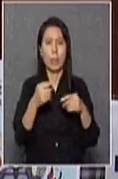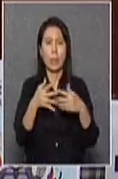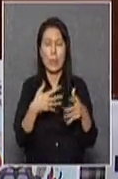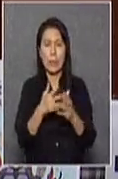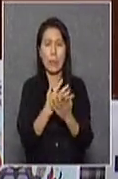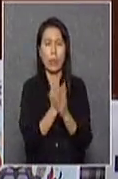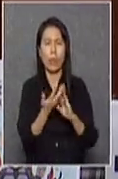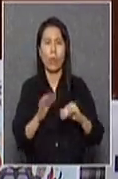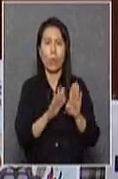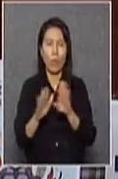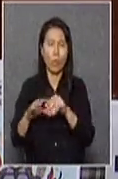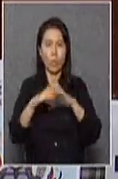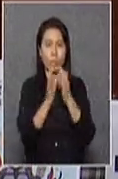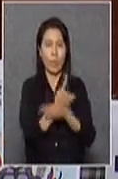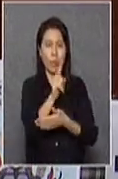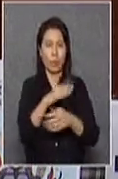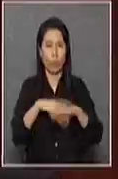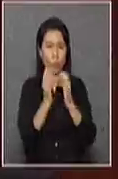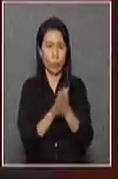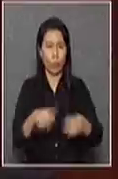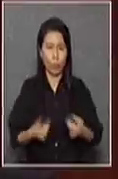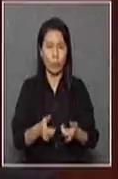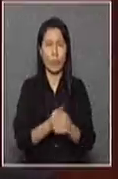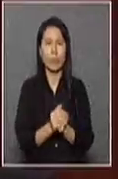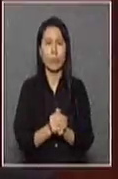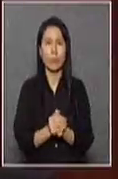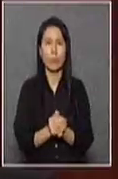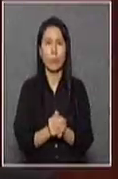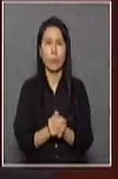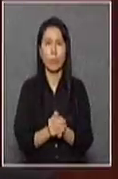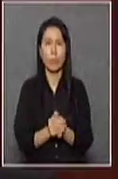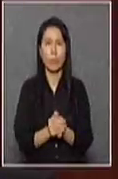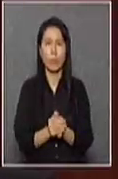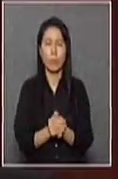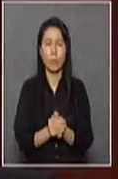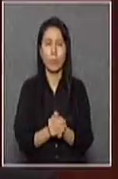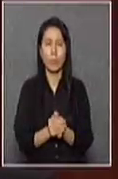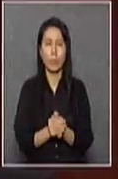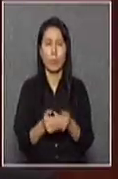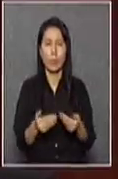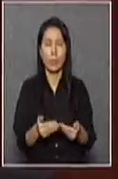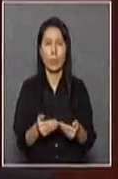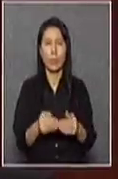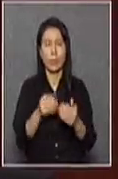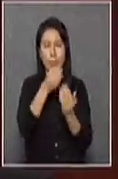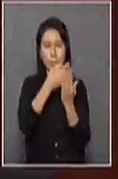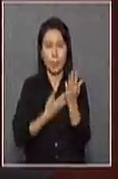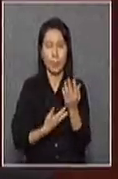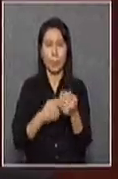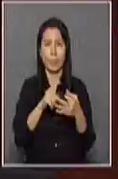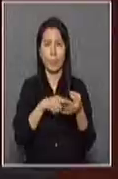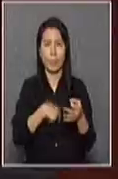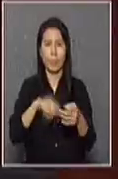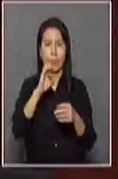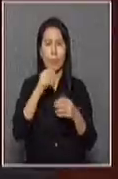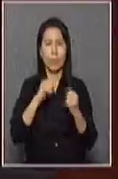服務的全年總開支。 現在各位提出的待決議題是陳志全議員動